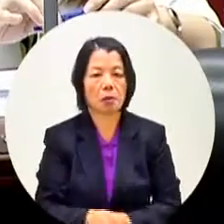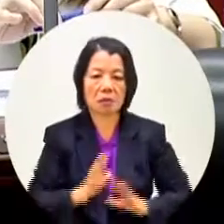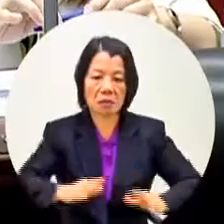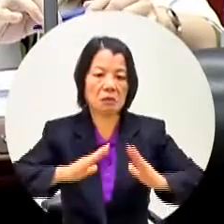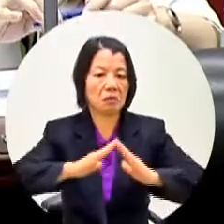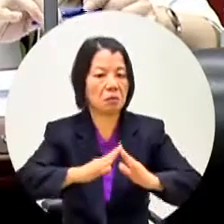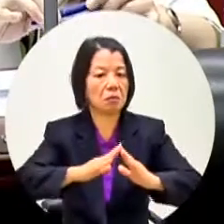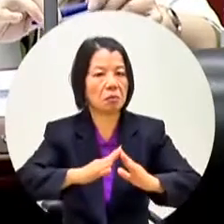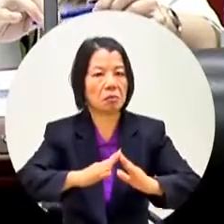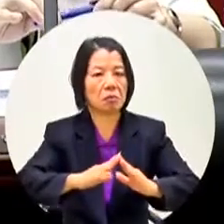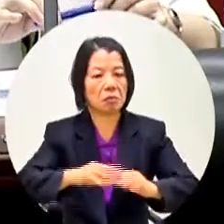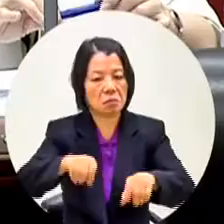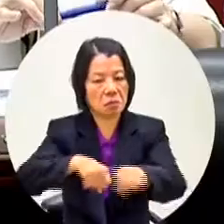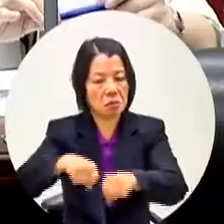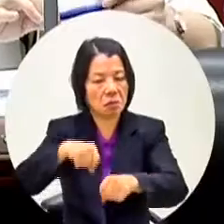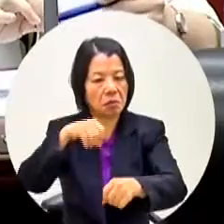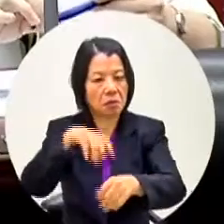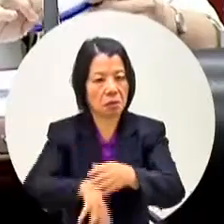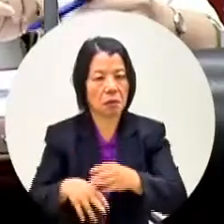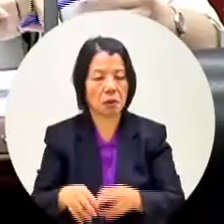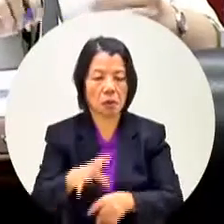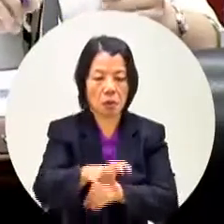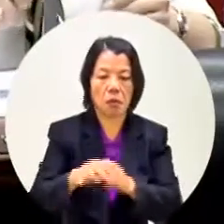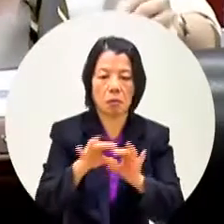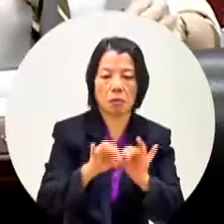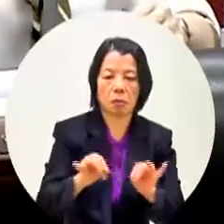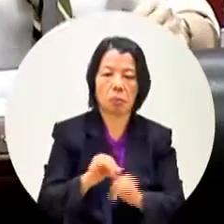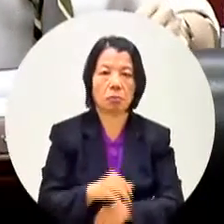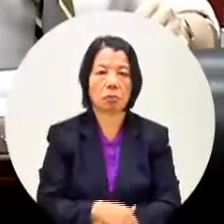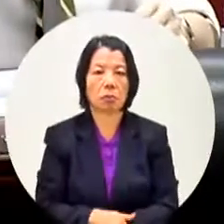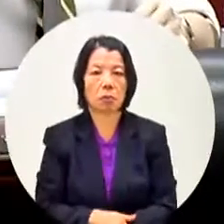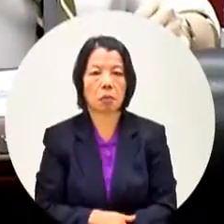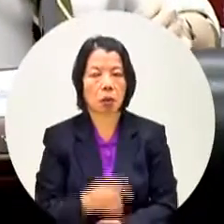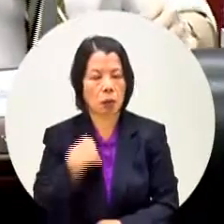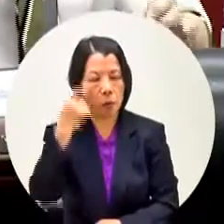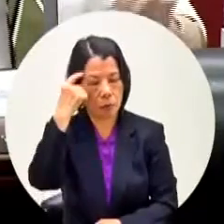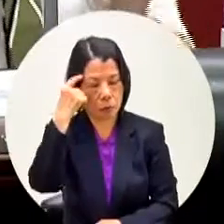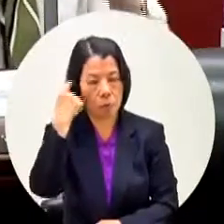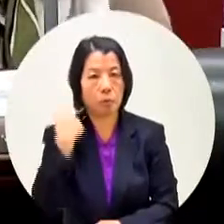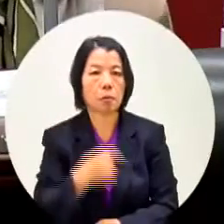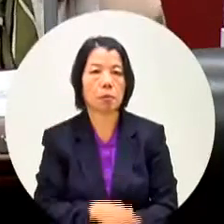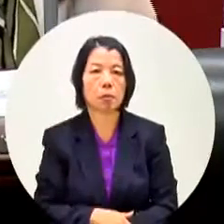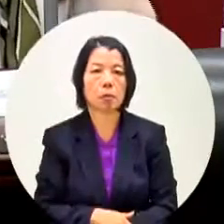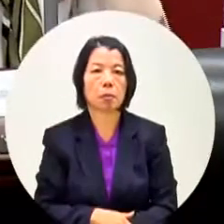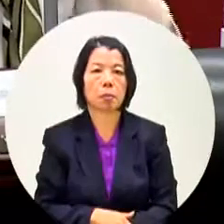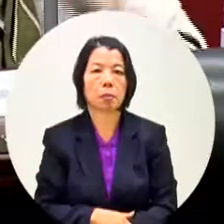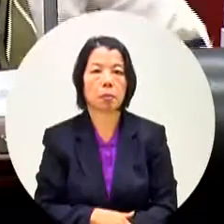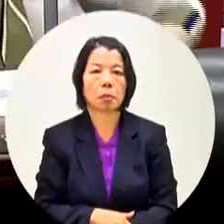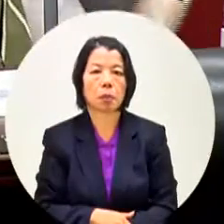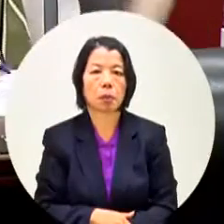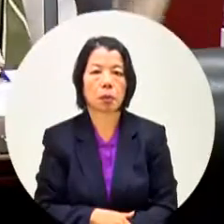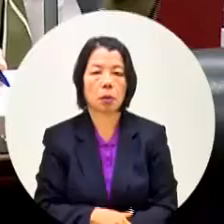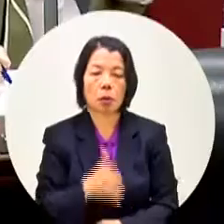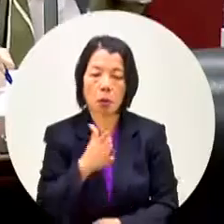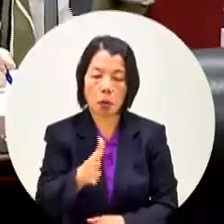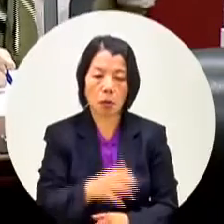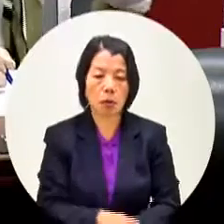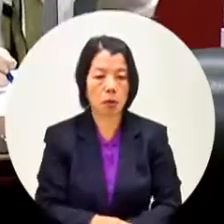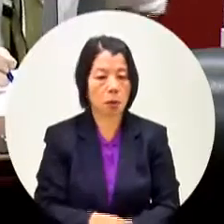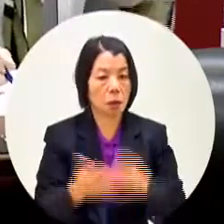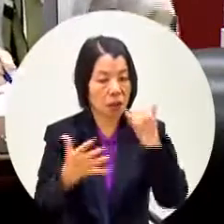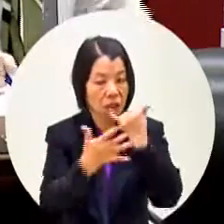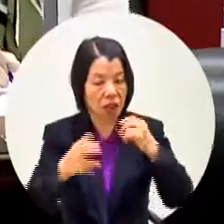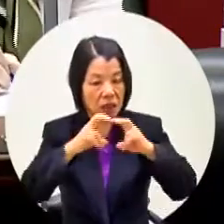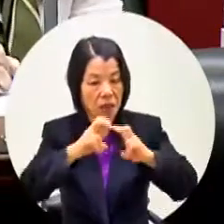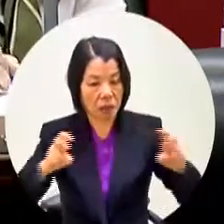情，说他们的土地，希望说他们的土地在可能很早期的时候购买。